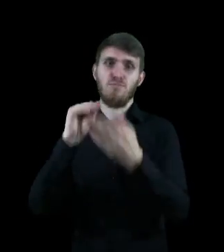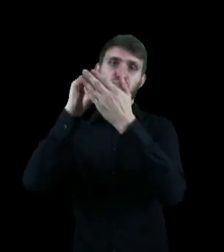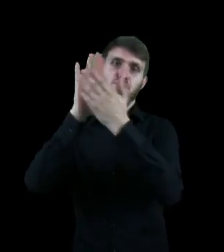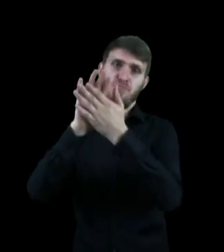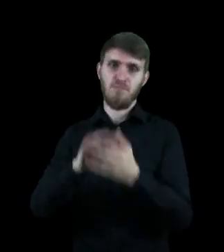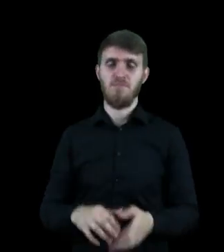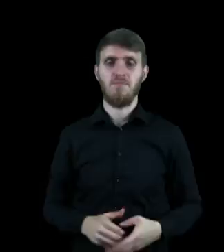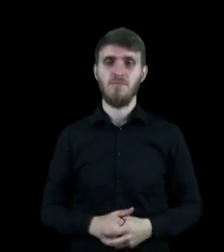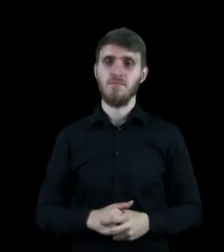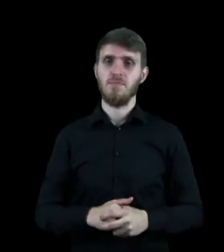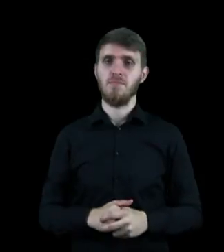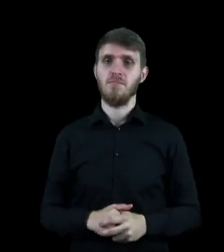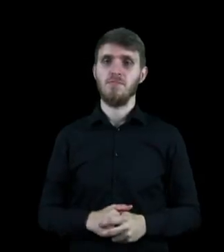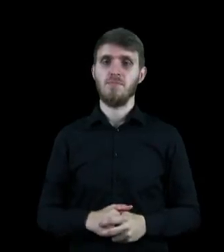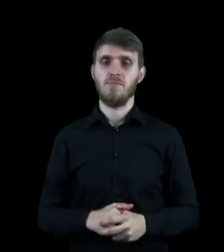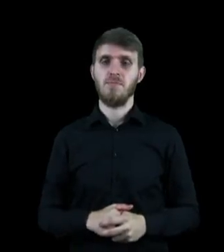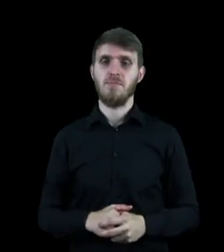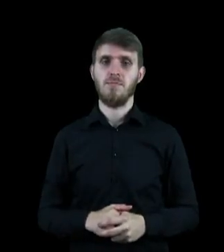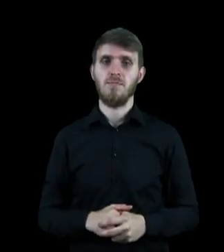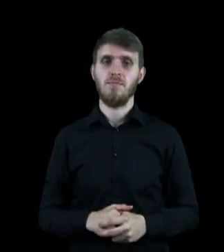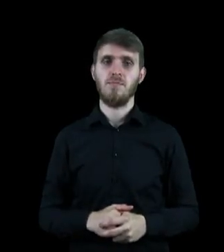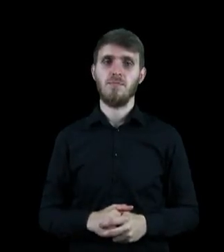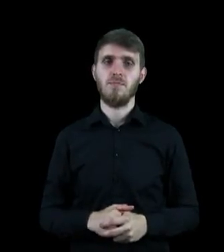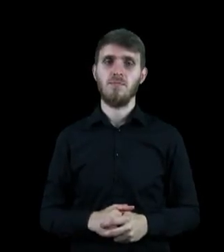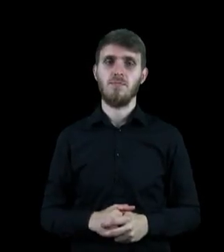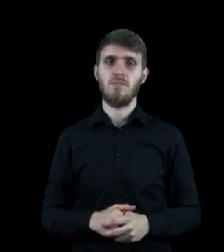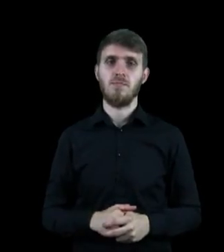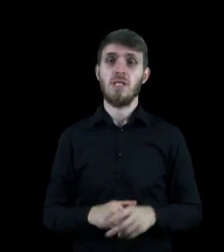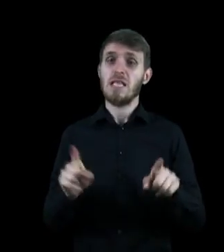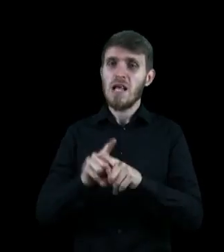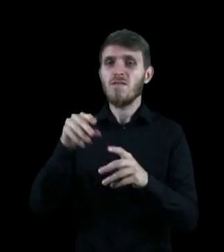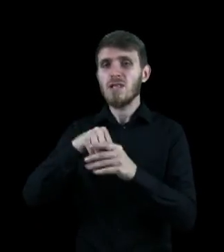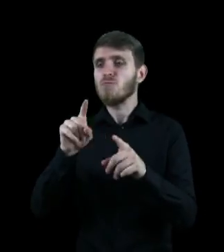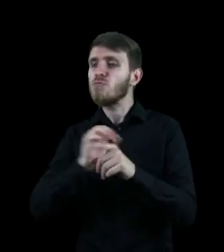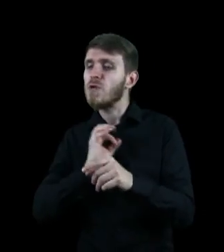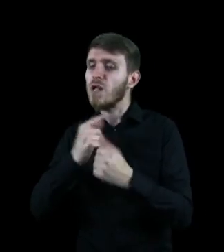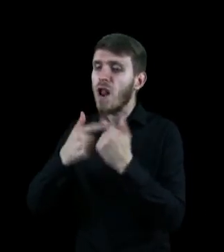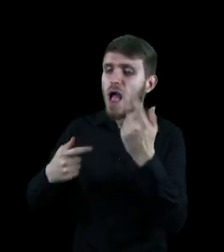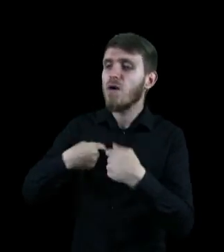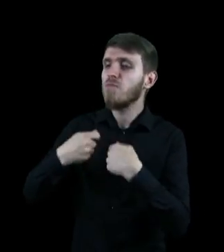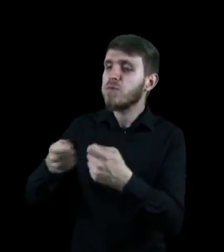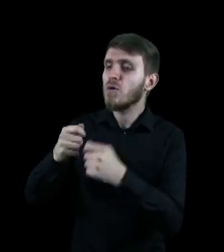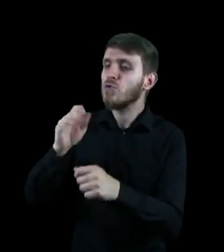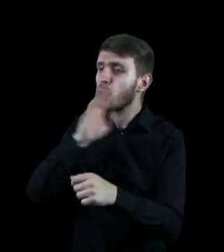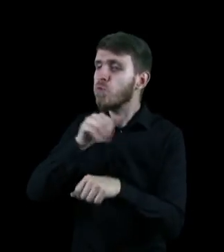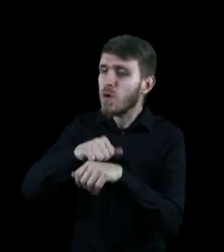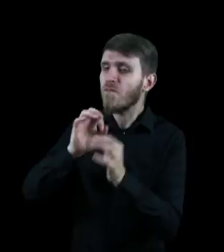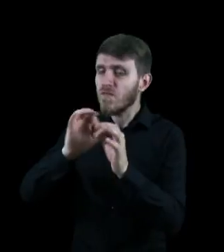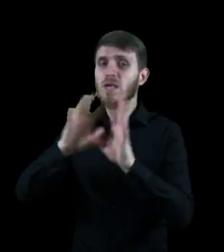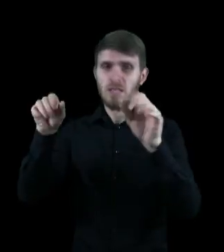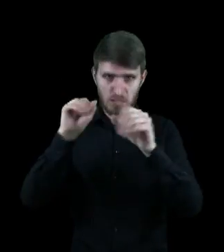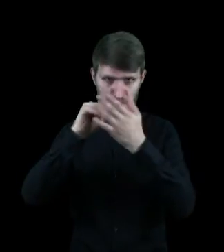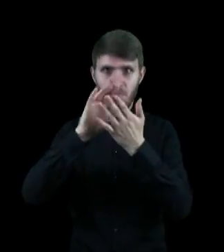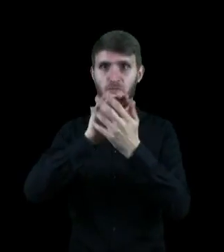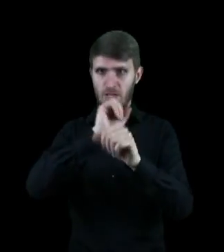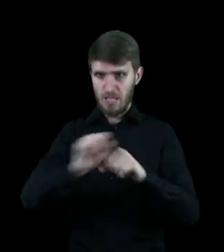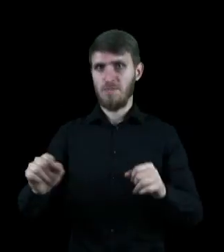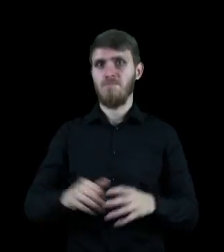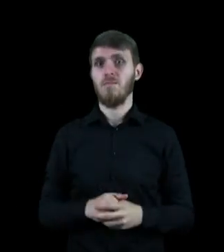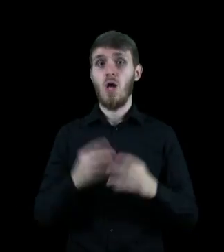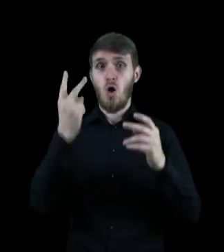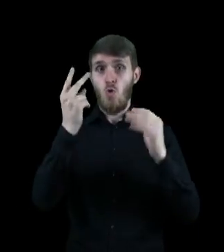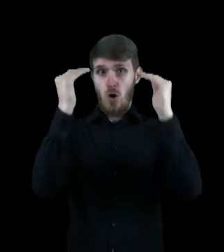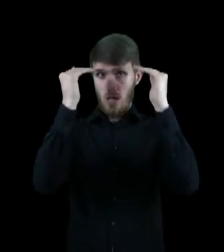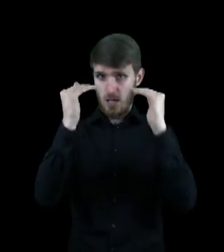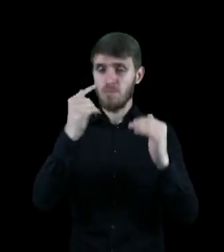to są wszystkie pieniądze, które dostajemy za sprzedane obuwie, czyli wszystko to, co znajduje się w kasie. Koszt sprzedanych produktów, w naszym przykładzie